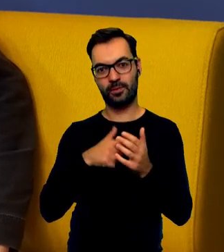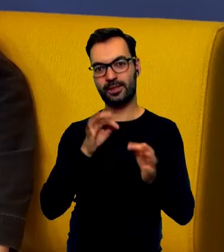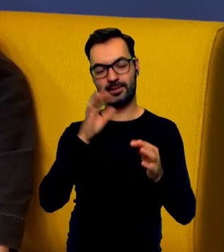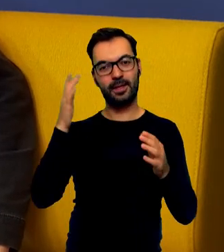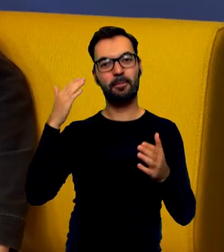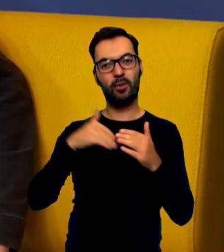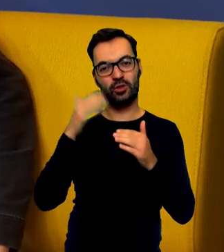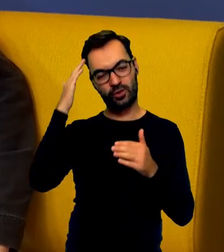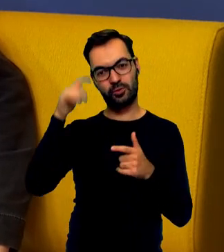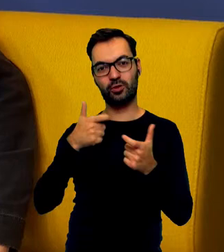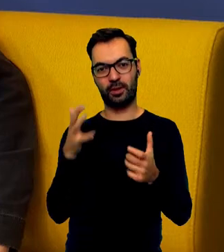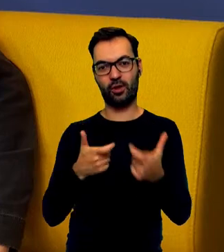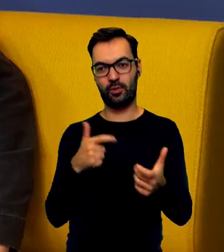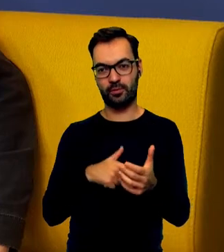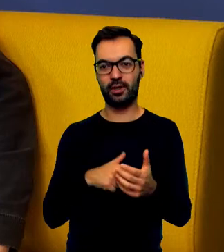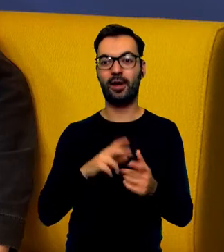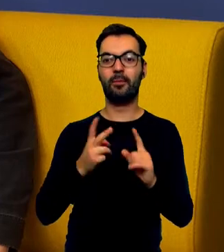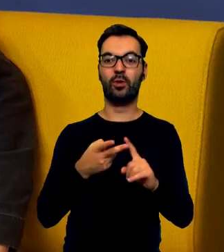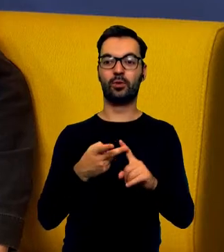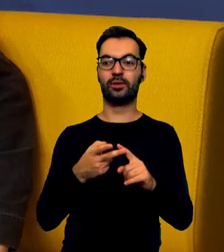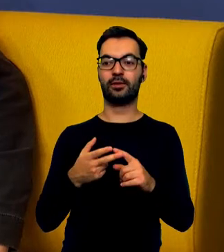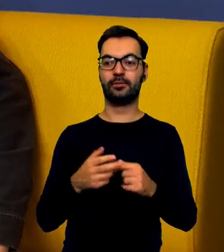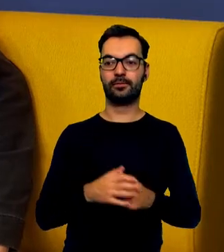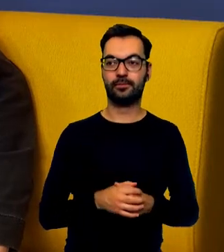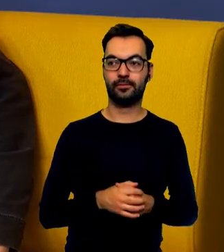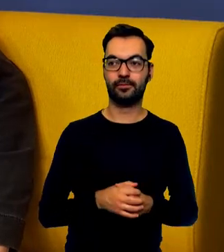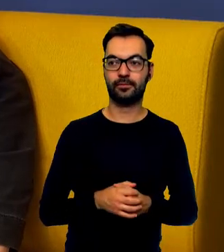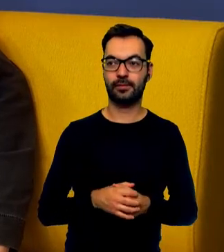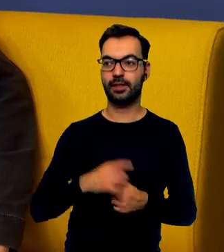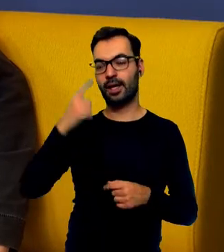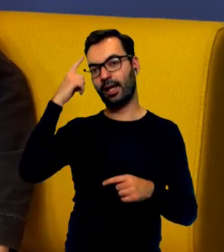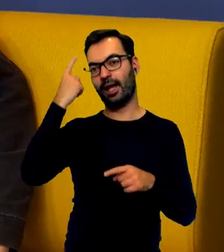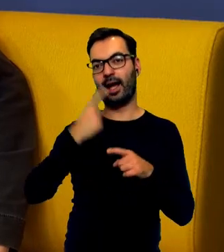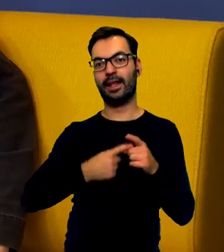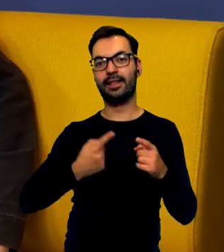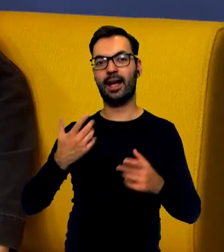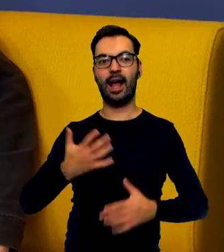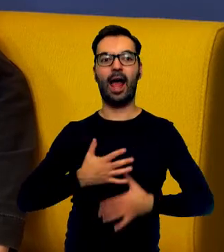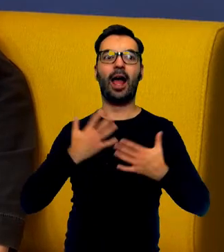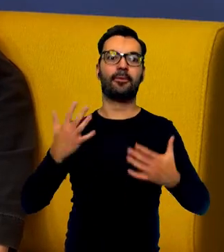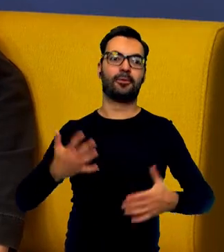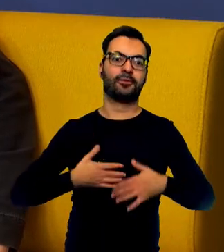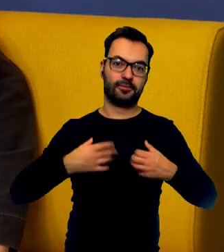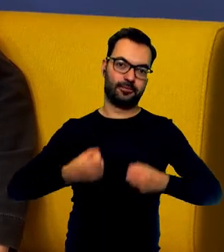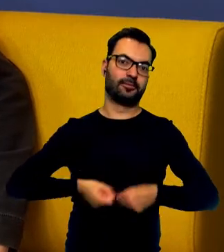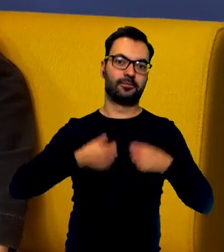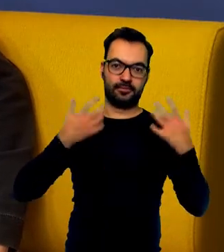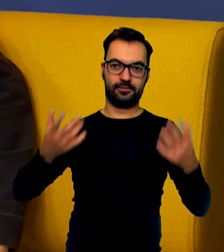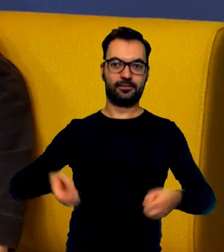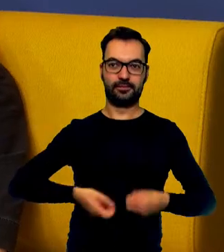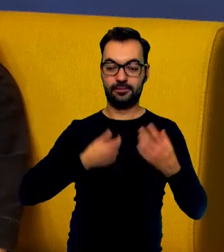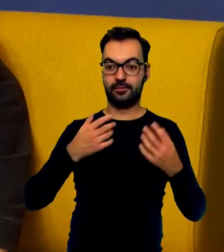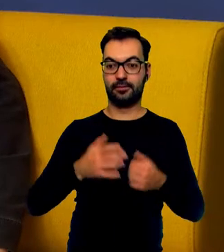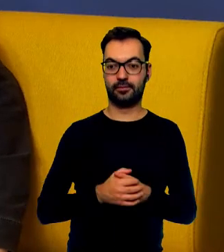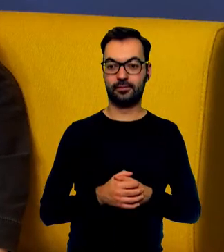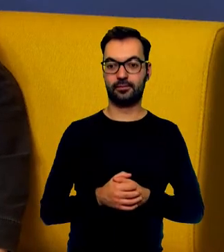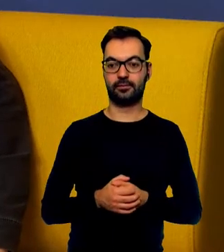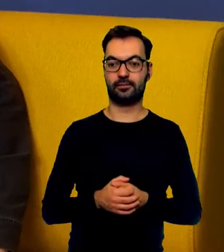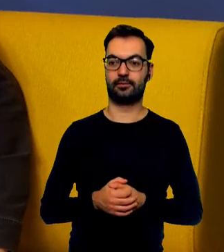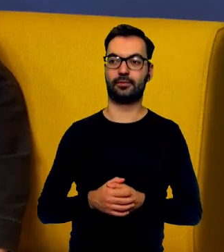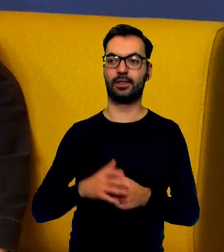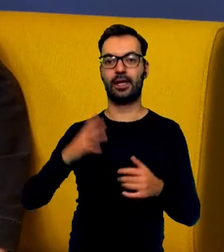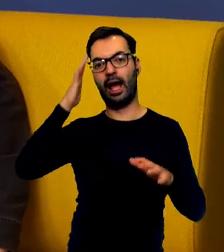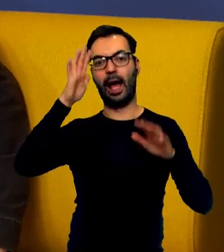to niestety sprawia, że ten poziom radykalnego rozemocjonowania, takiego jakiegoś